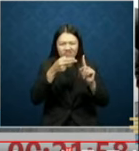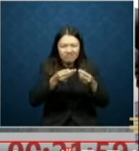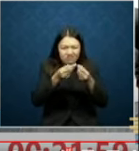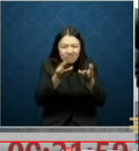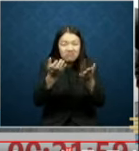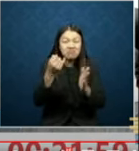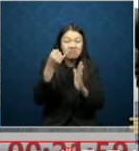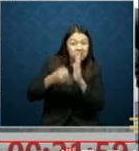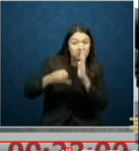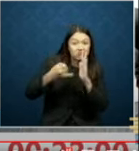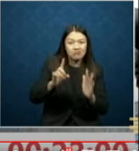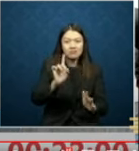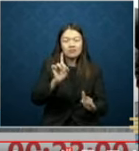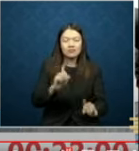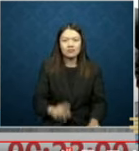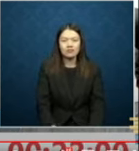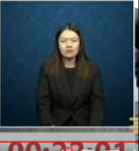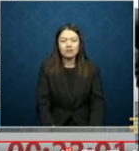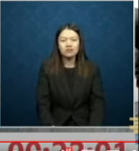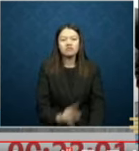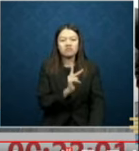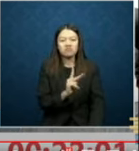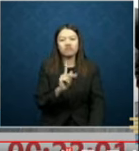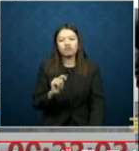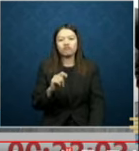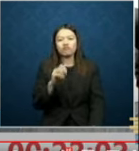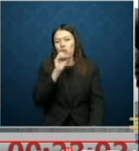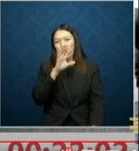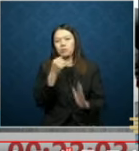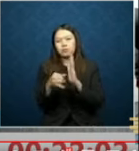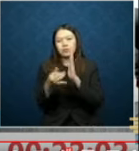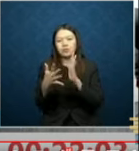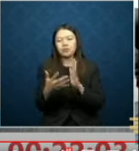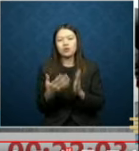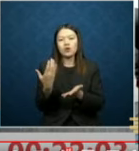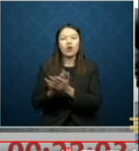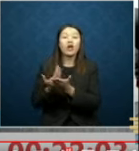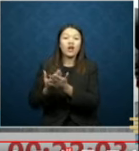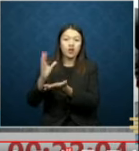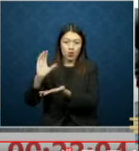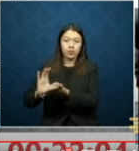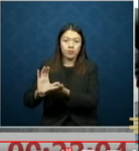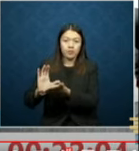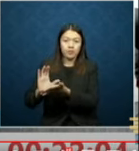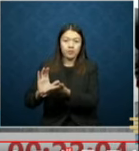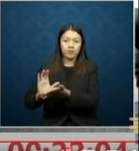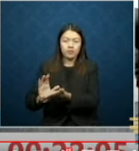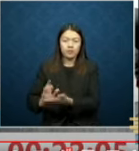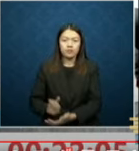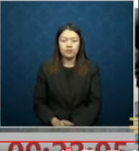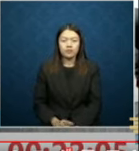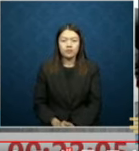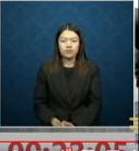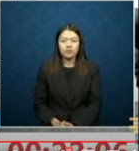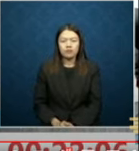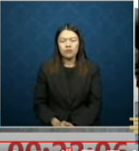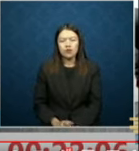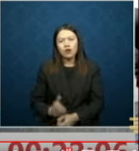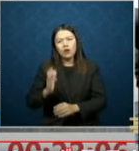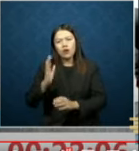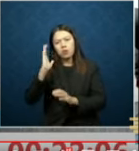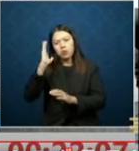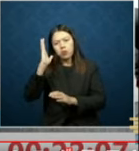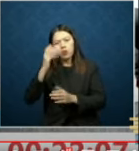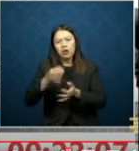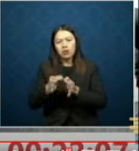ดหรือไม่ผิดกกต.บอกว่าไม่ผิดเพราะใช้งบประมาณและกรณีแถลงนโยบายก็